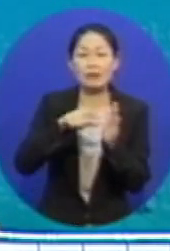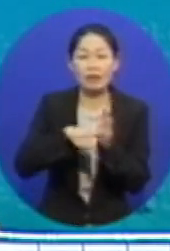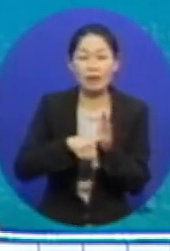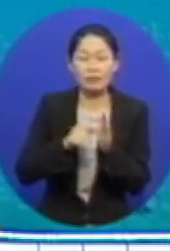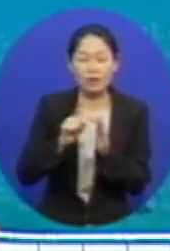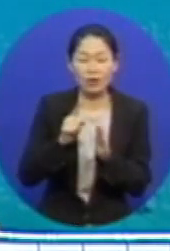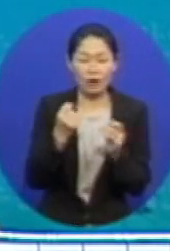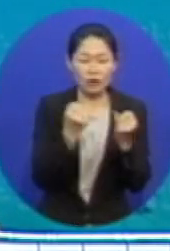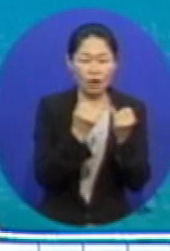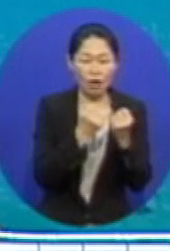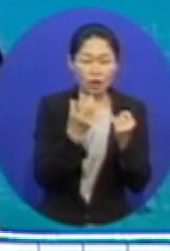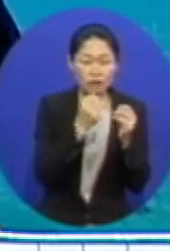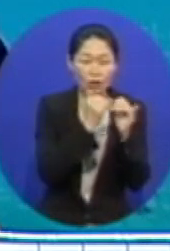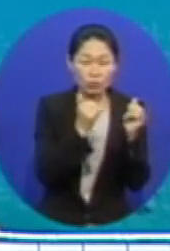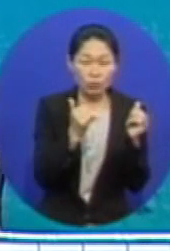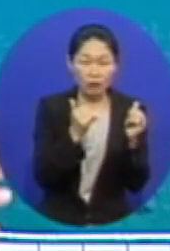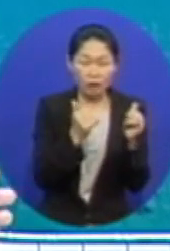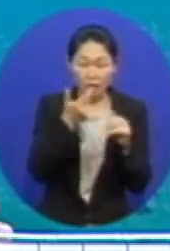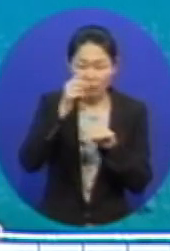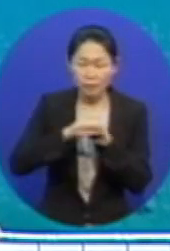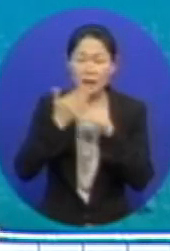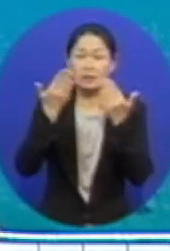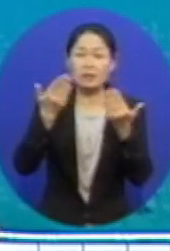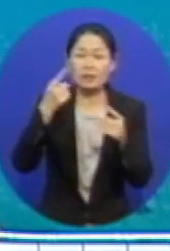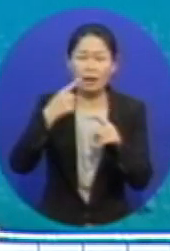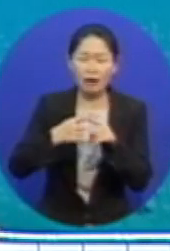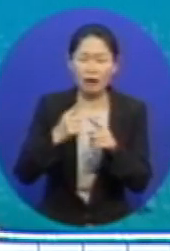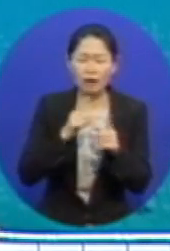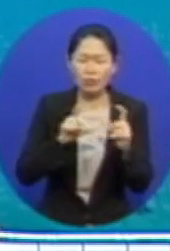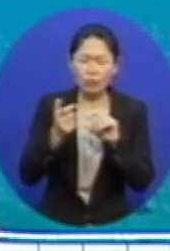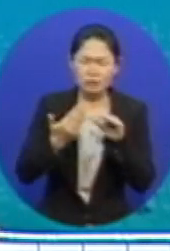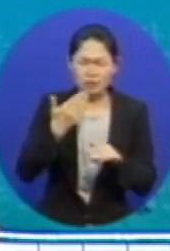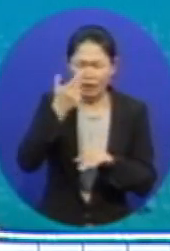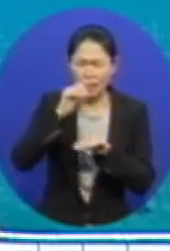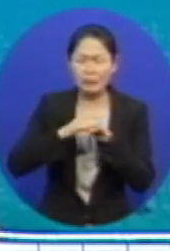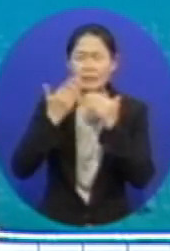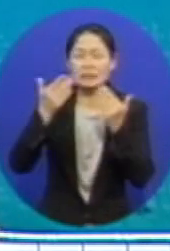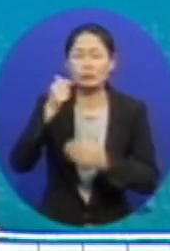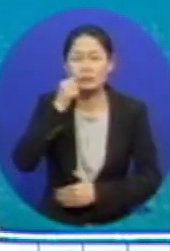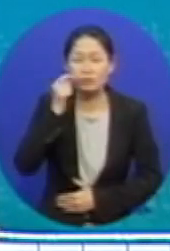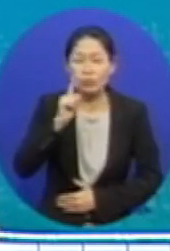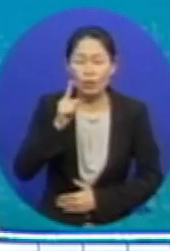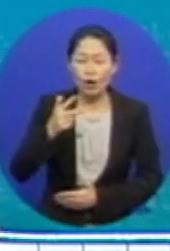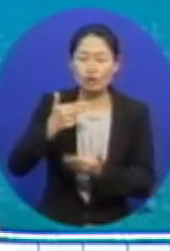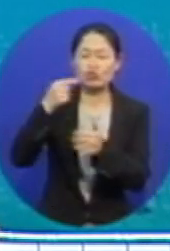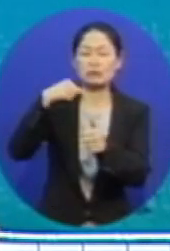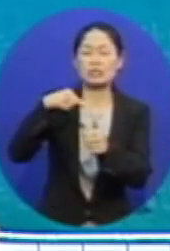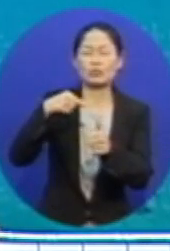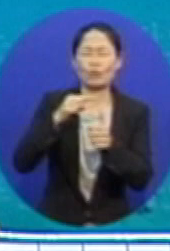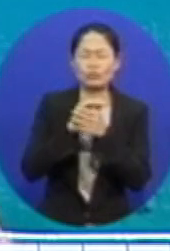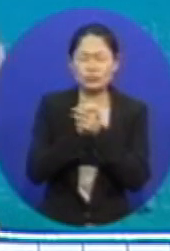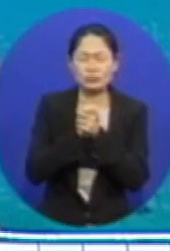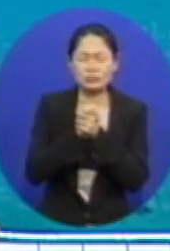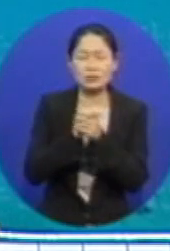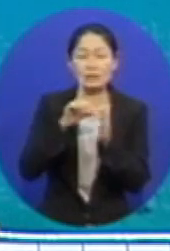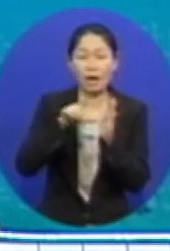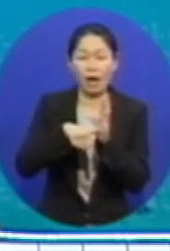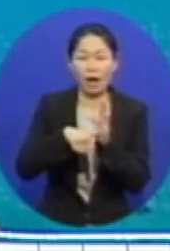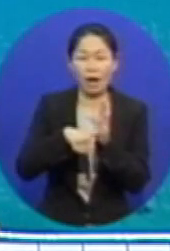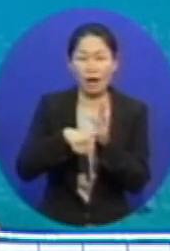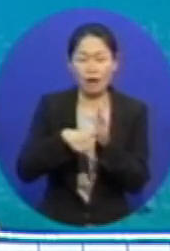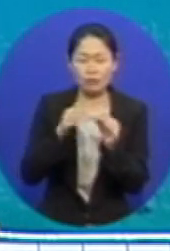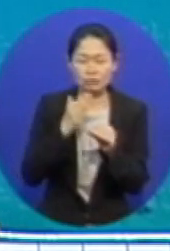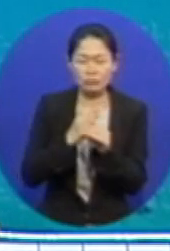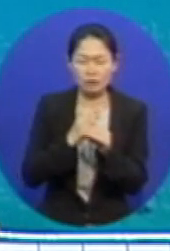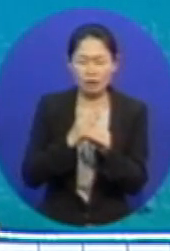어느 요 송도가 예배 드리다 가 예배를 도무지 더 드릴 수가 없었어요 주기도문 하는 시간이에요 중간에 딱